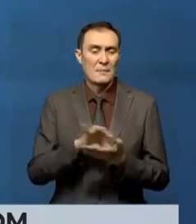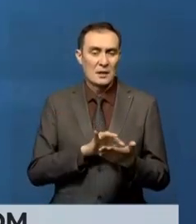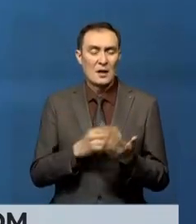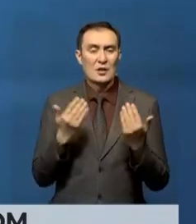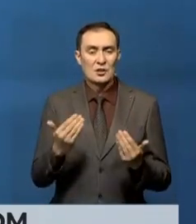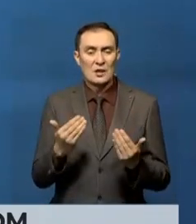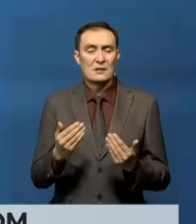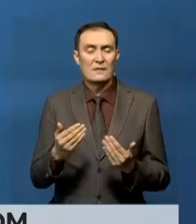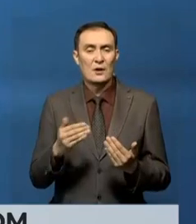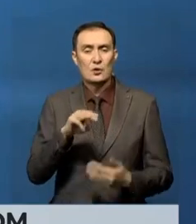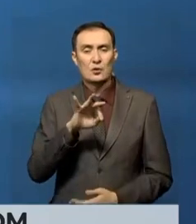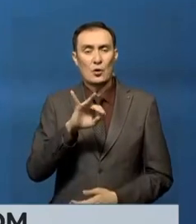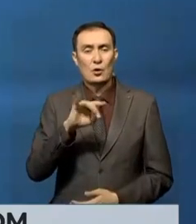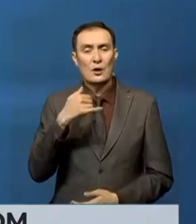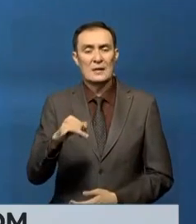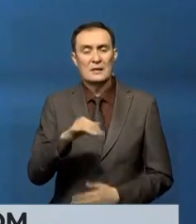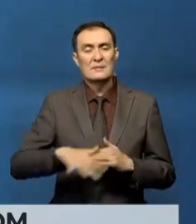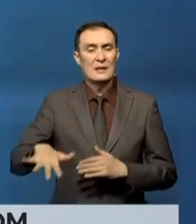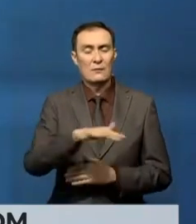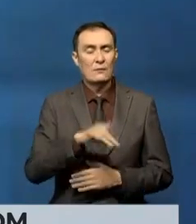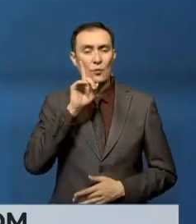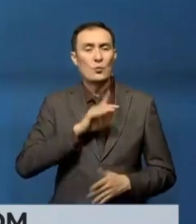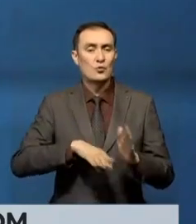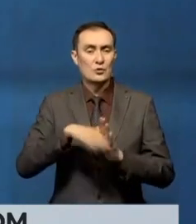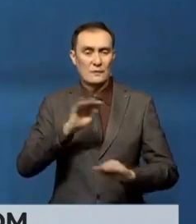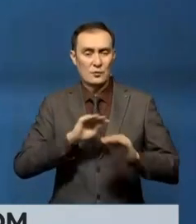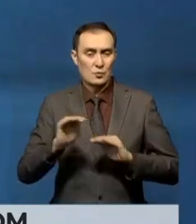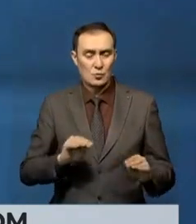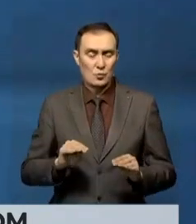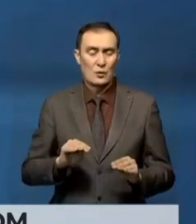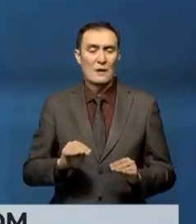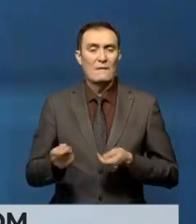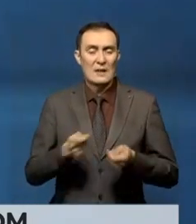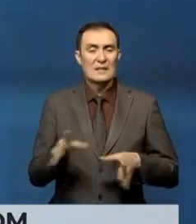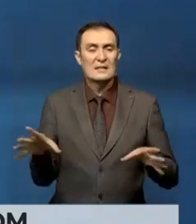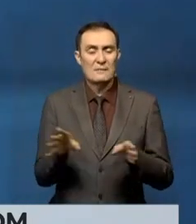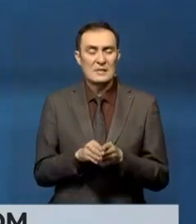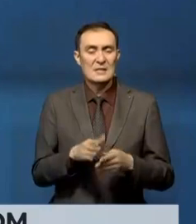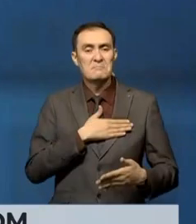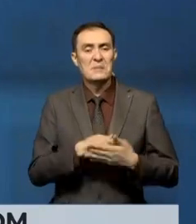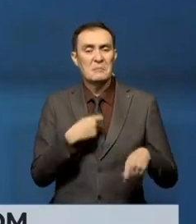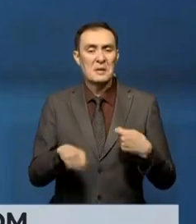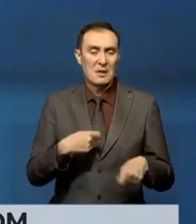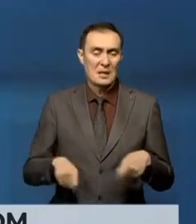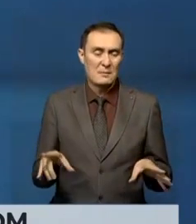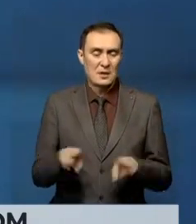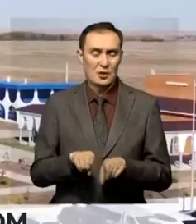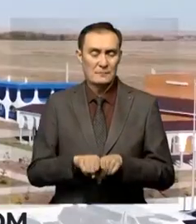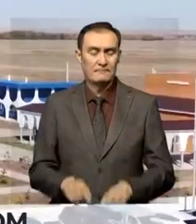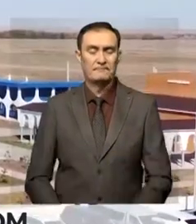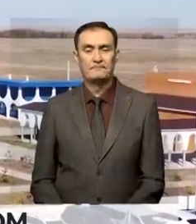одновременно. Сейчас в Торгайских степях улучшают инфраструктуру. Делают это местные власти совместно с предпринимателями.